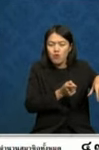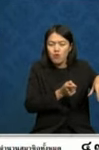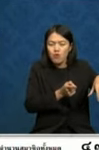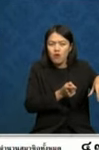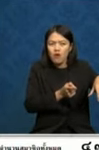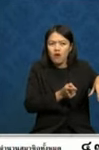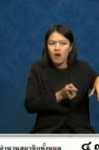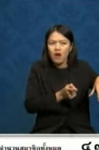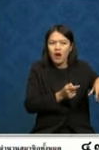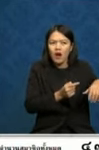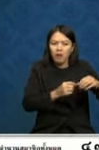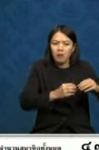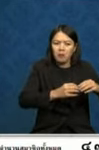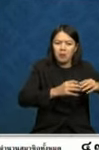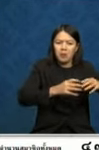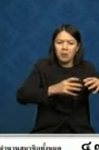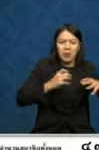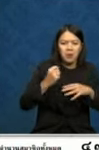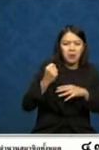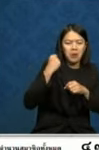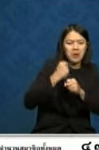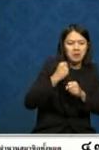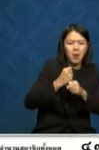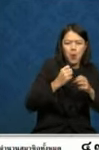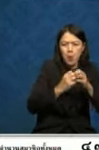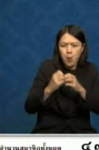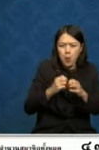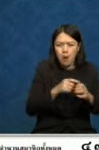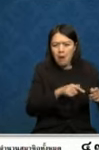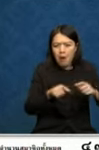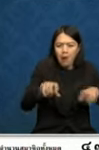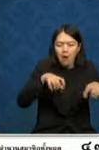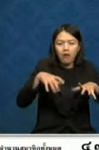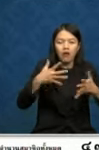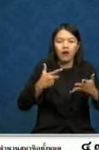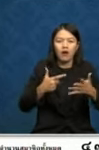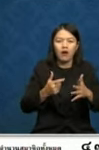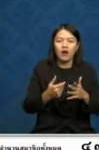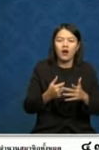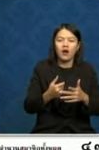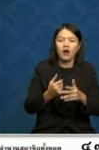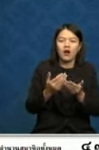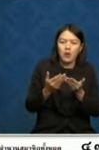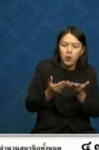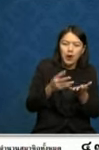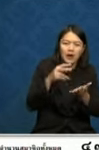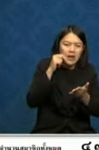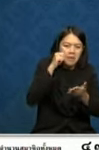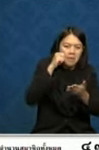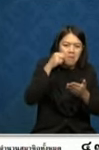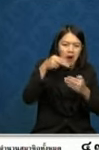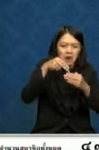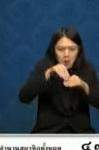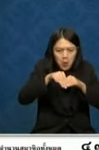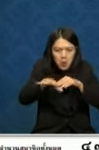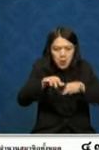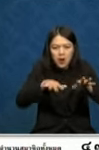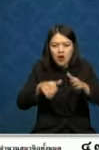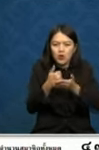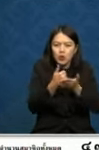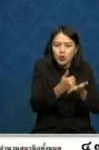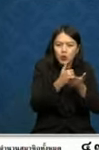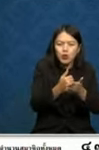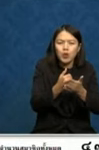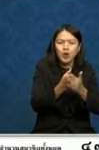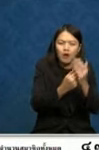ยังอยู่ไม่พอครับยังจะพยายามขยายอำนาจขยายภารกิจออกไปวุ่นวายกับหน่วยงานอื่นเขาตั้งแต่เรื่องค้ามนุษย์น้ำมันรั่วไหลน้ำมันเถื่อนช่วยผู้ประสบภัยป